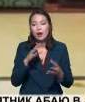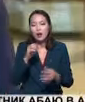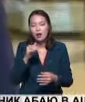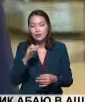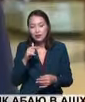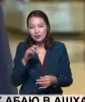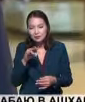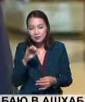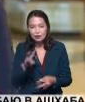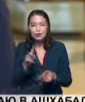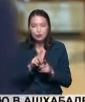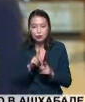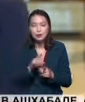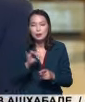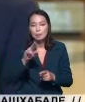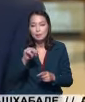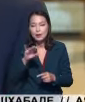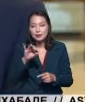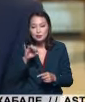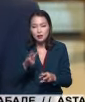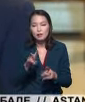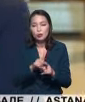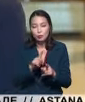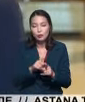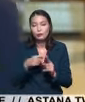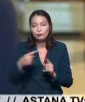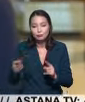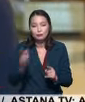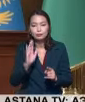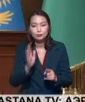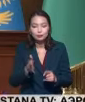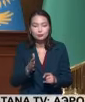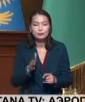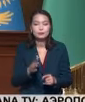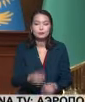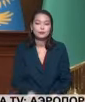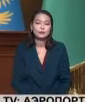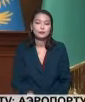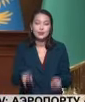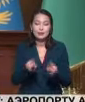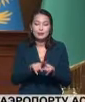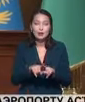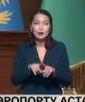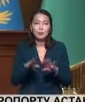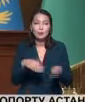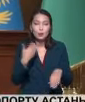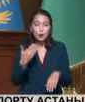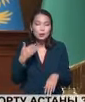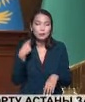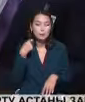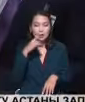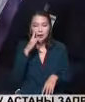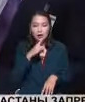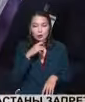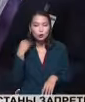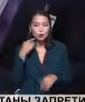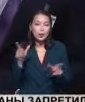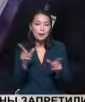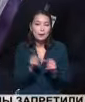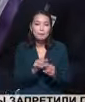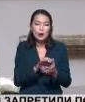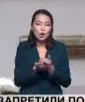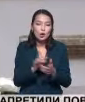выходом на Пакистан, Персидский залив и Индийский океан. Затем президенты Казахстана и Туркменистана провели совместный брифинг для